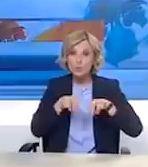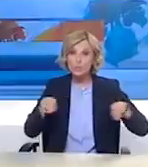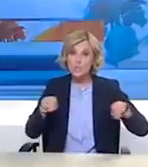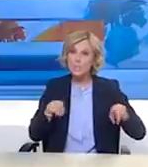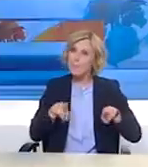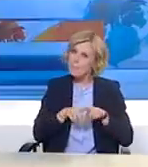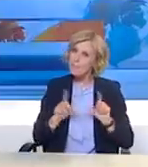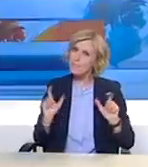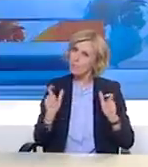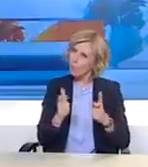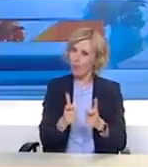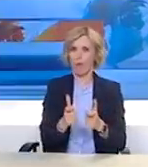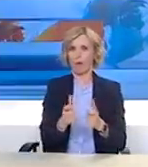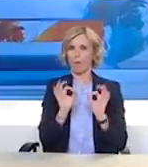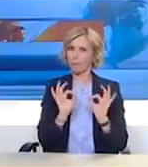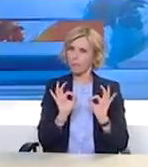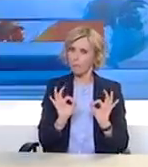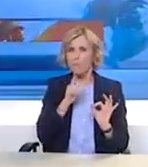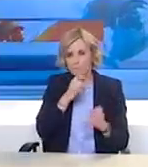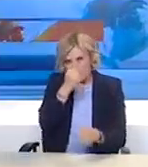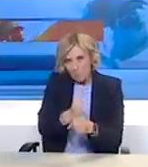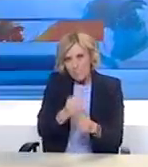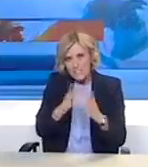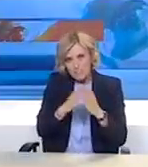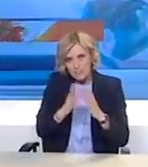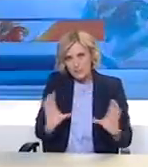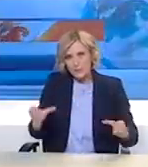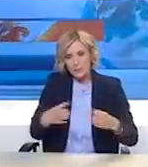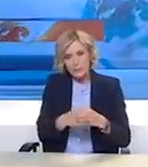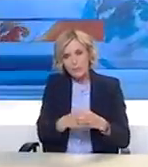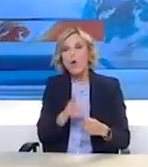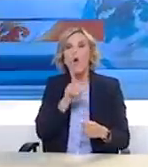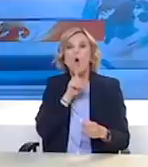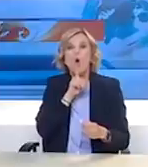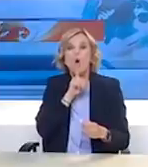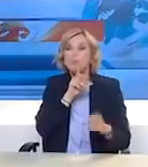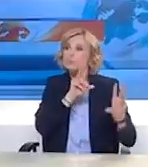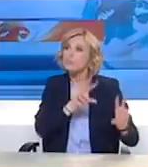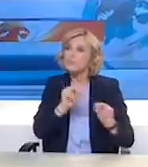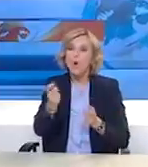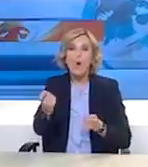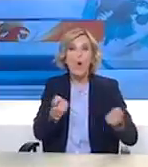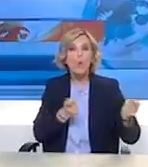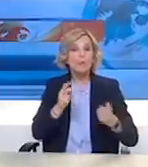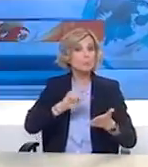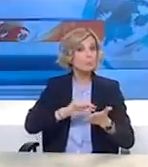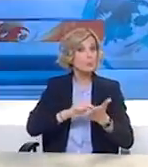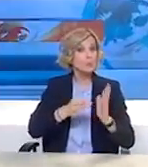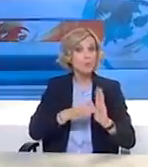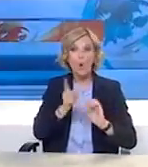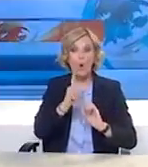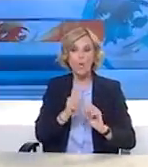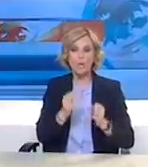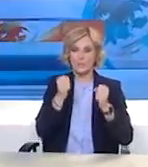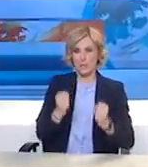την οικογένειά μας, ούτως ή άλλως μένουμε στο ίδιο σπίτι μαζί, όπως μας επιτρέπεται από τις οδηγίες της πολιτείας. Προσοχή όμως. Δεν μπορούμε